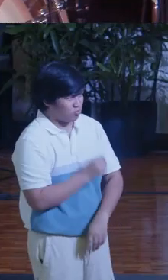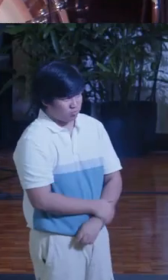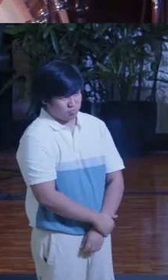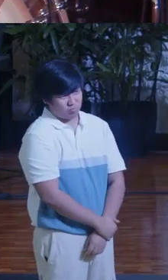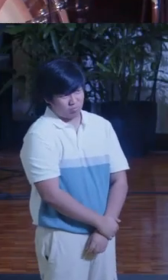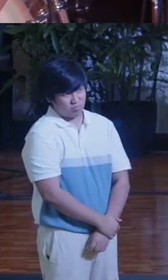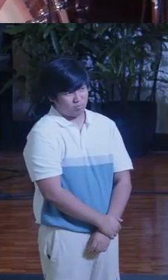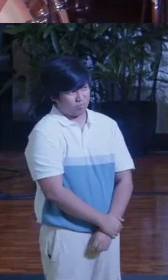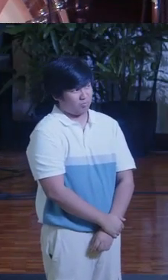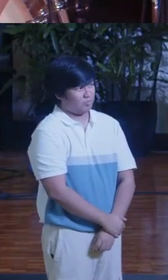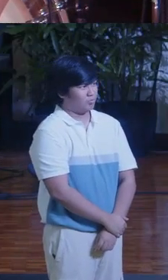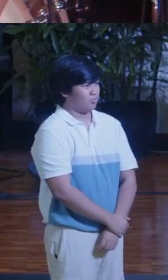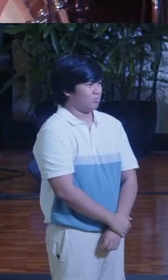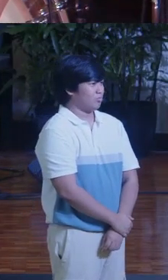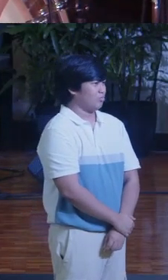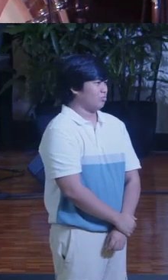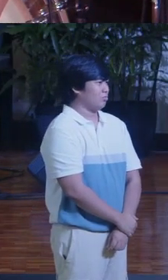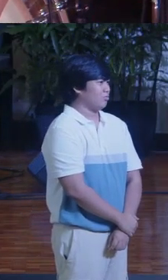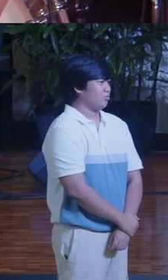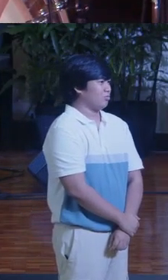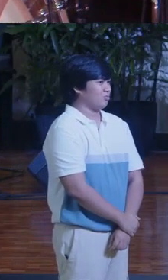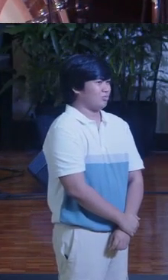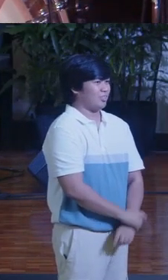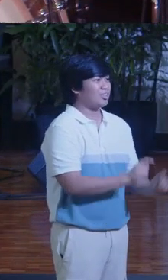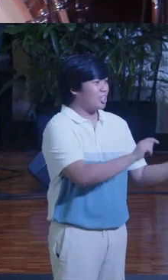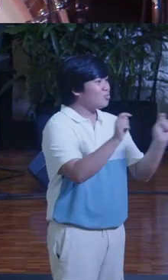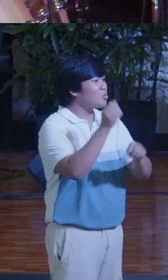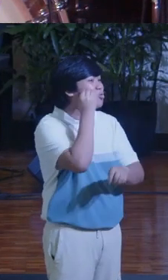ang kalwalhatian ng Diyos.